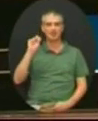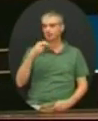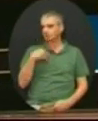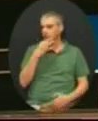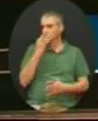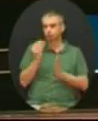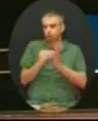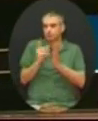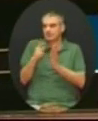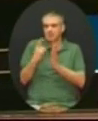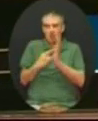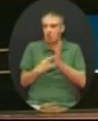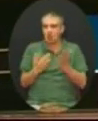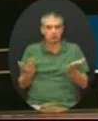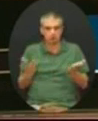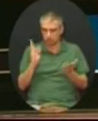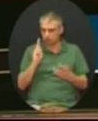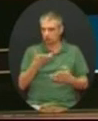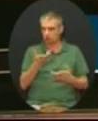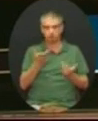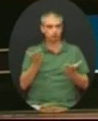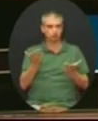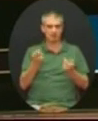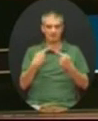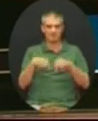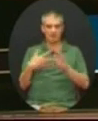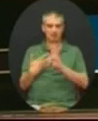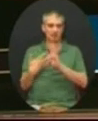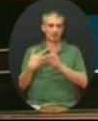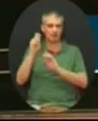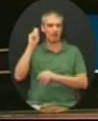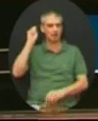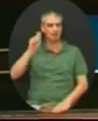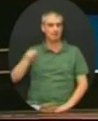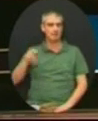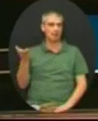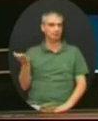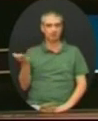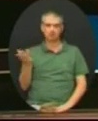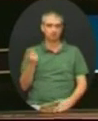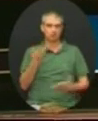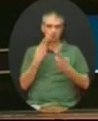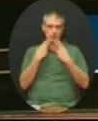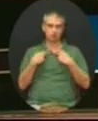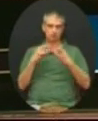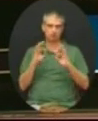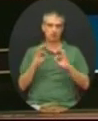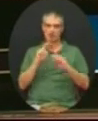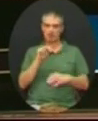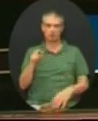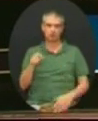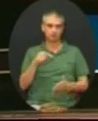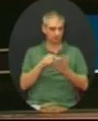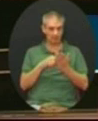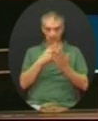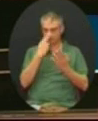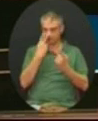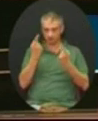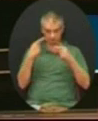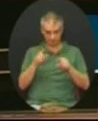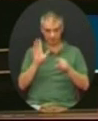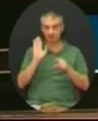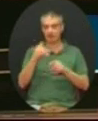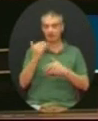צריך חוק, מדוע צריך חוק, אם יש לנו גם את ועדת החקירה הפרלמנטרית, ולא קיבלתי תשובה על הסיפור הזה, כי מנסים במקביל